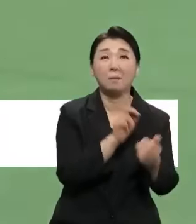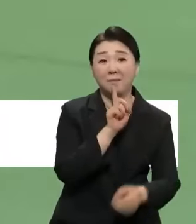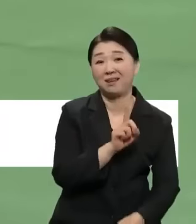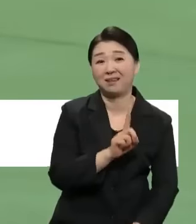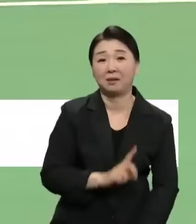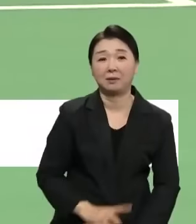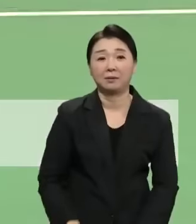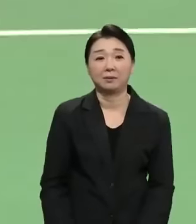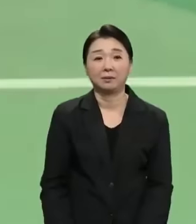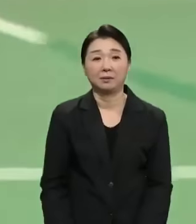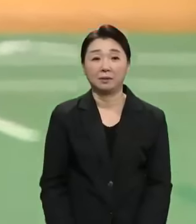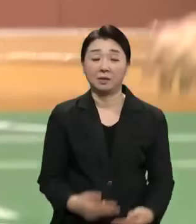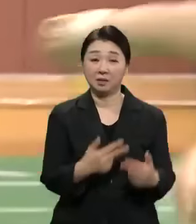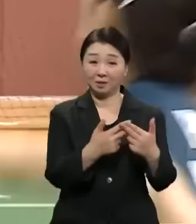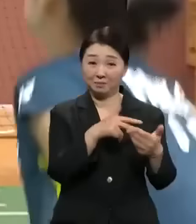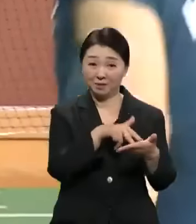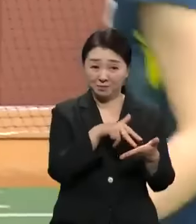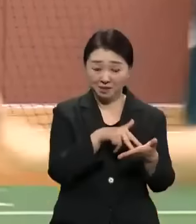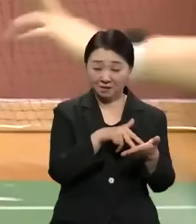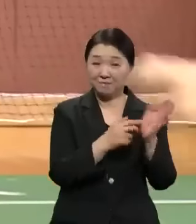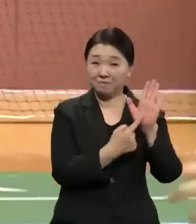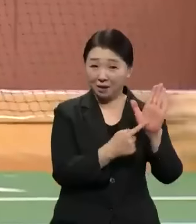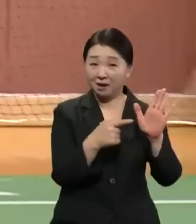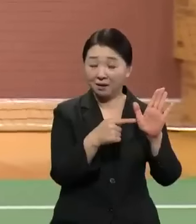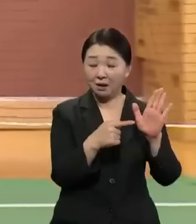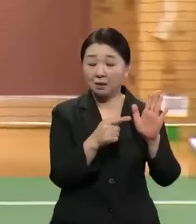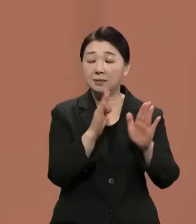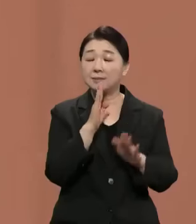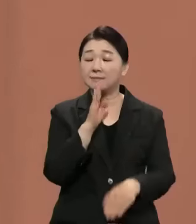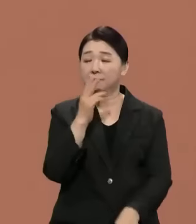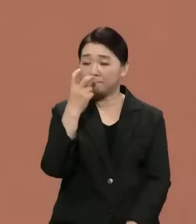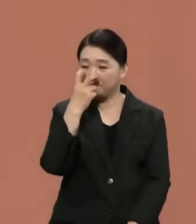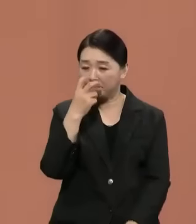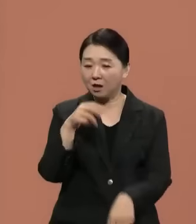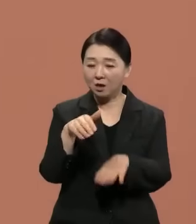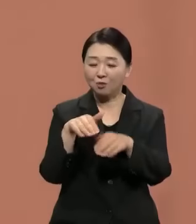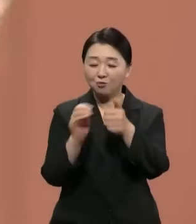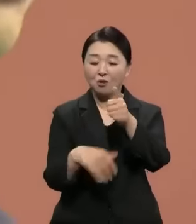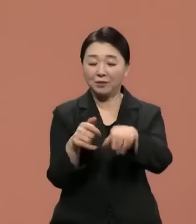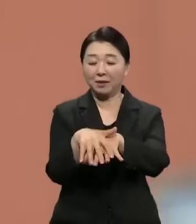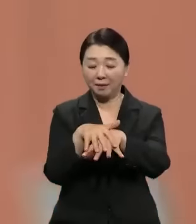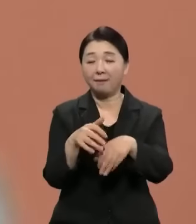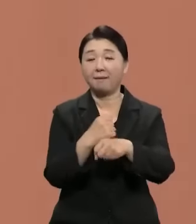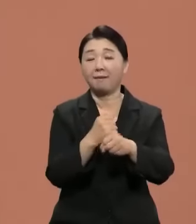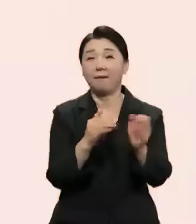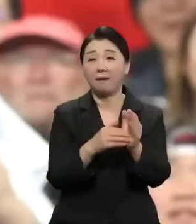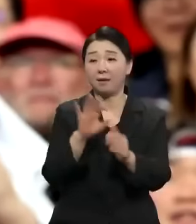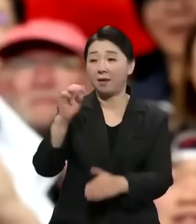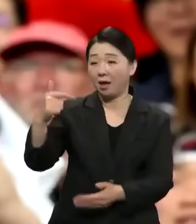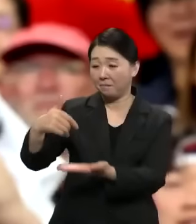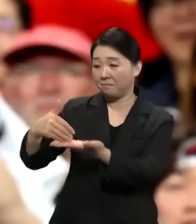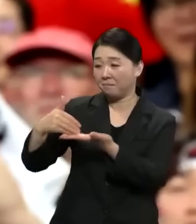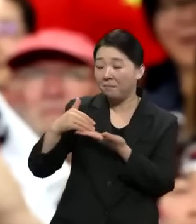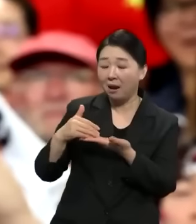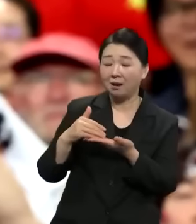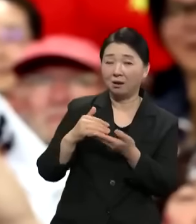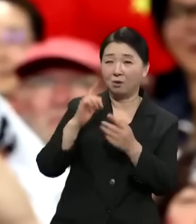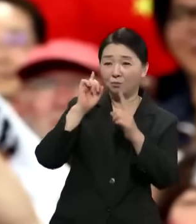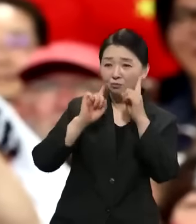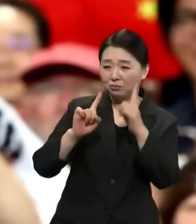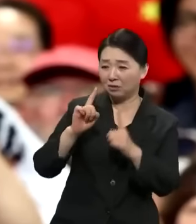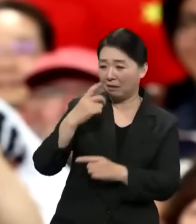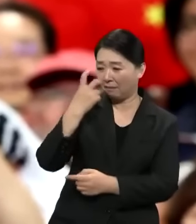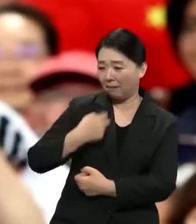했습니다. 협회는 입장문을 통해 진상조사위원회를 꾸리겠다면서도 안세영이 주장한 소홀한 부상관리 등에